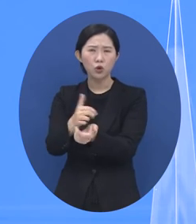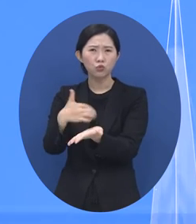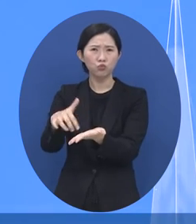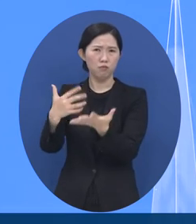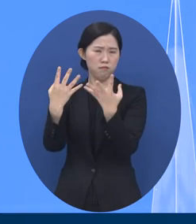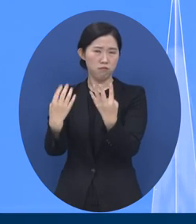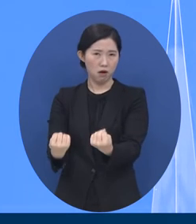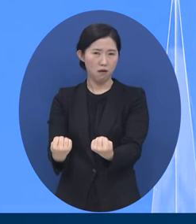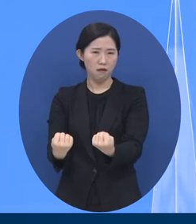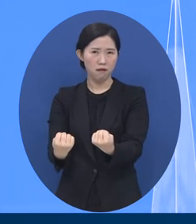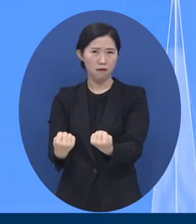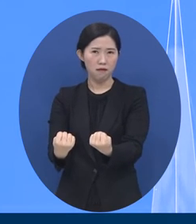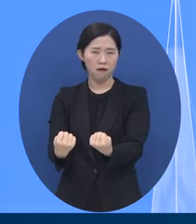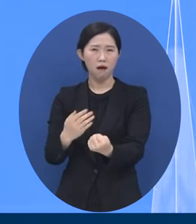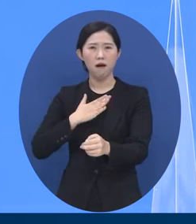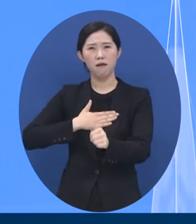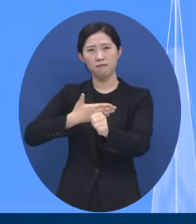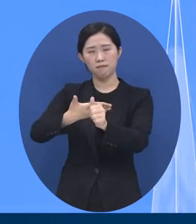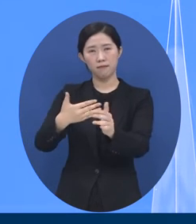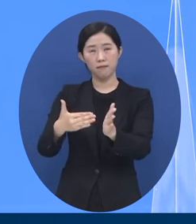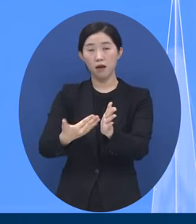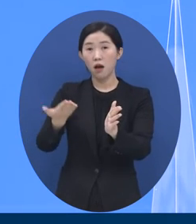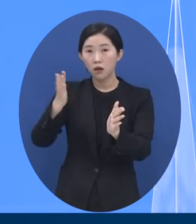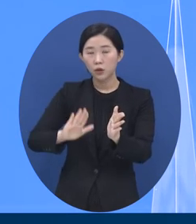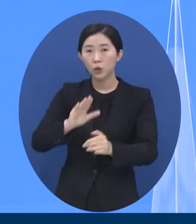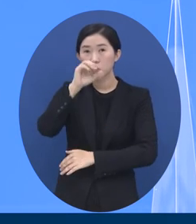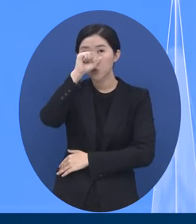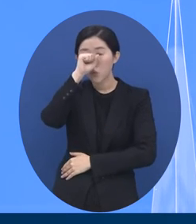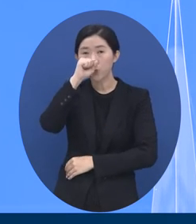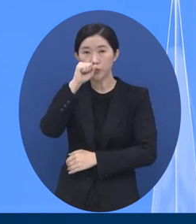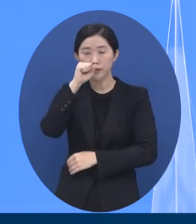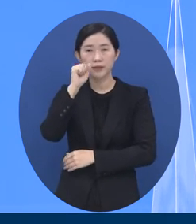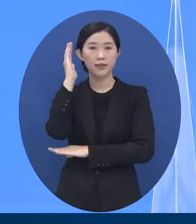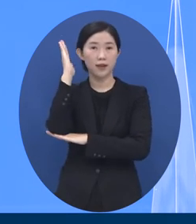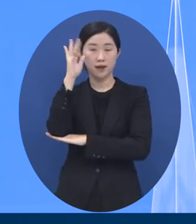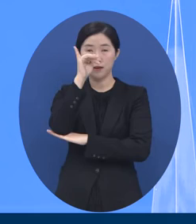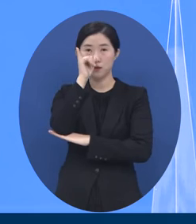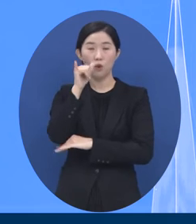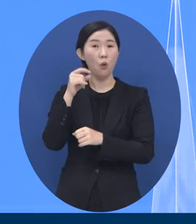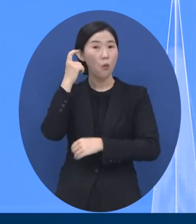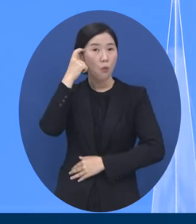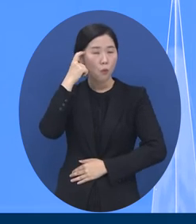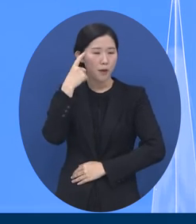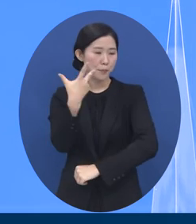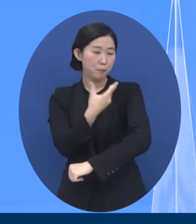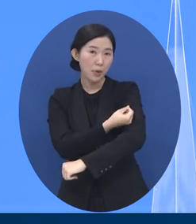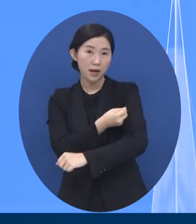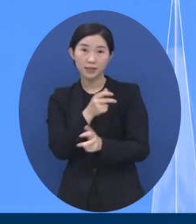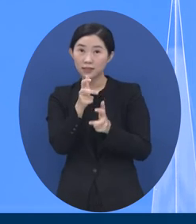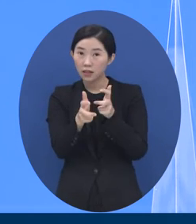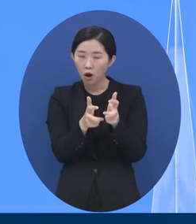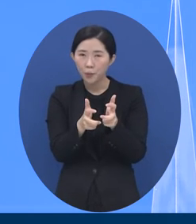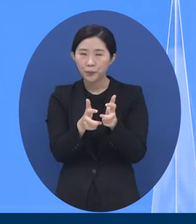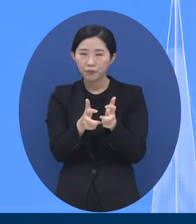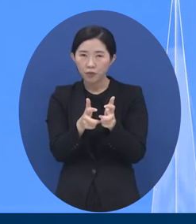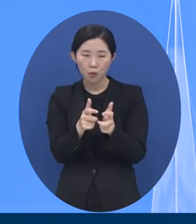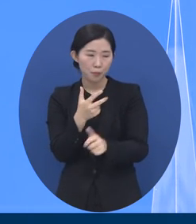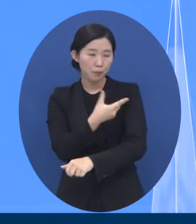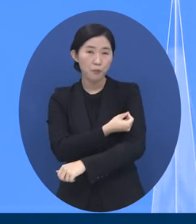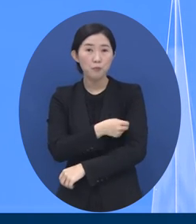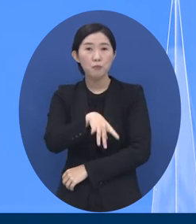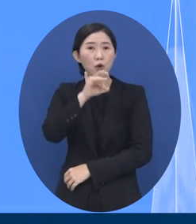전해드렸습니다. 하지만 좋은 소식도 있습니다. 백신 접종 사업의 우선 대상자였던 고령자의